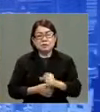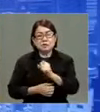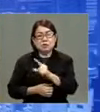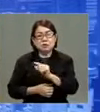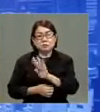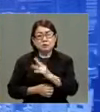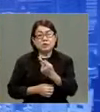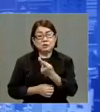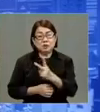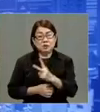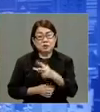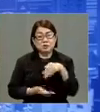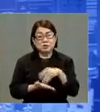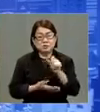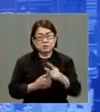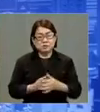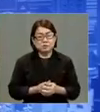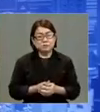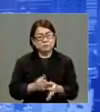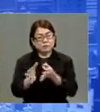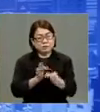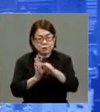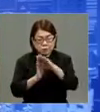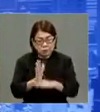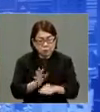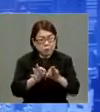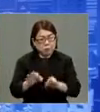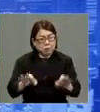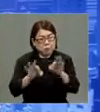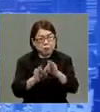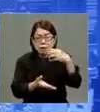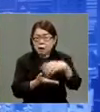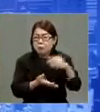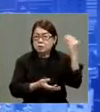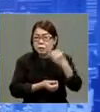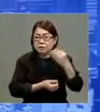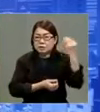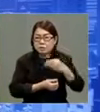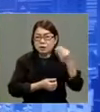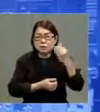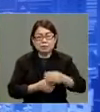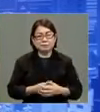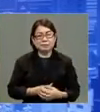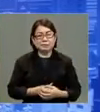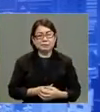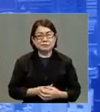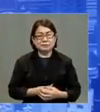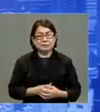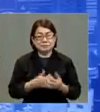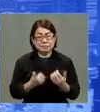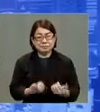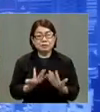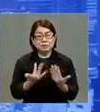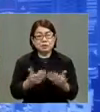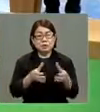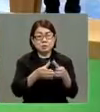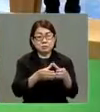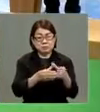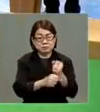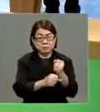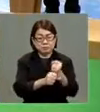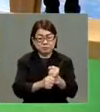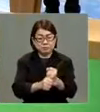ะครับจะนำเรียนประเด็นสำคัญรวมทั้งสถานการณ์ในแต่ละวันนะครับเป็นประจำอย่างนี้ทุกวันนะครับระหว่างที่รอทีมงานของเรานะครับ